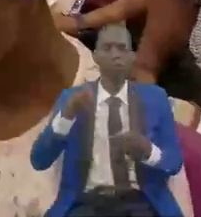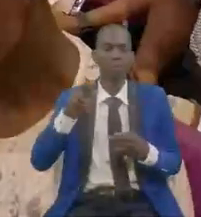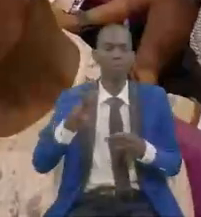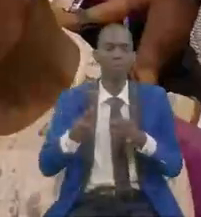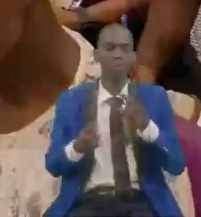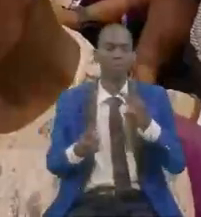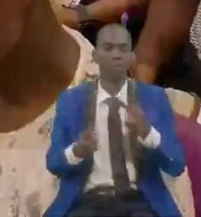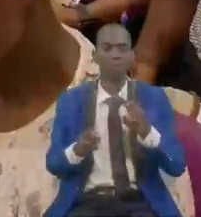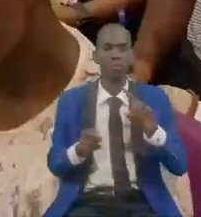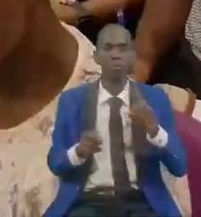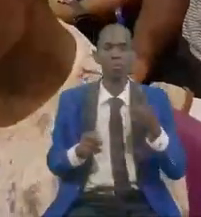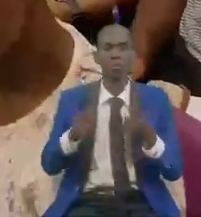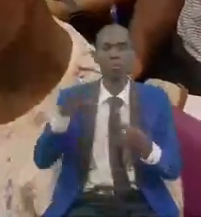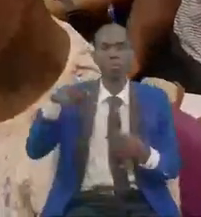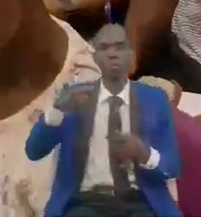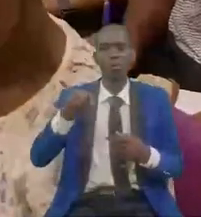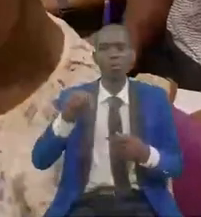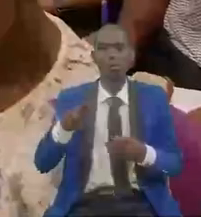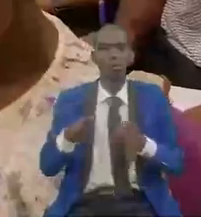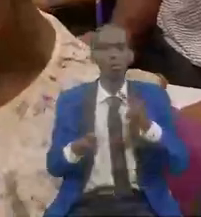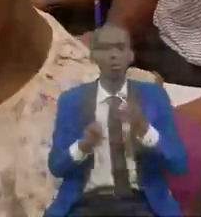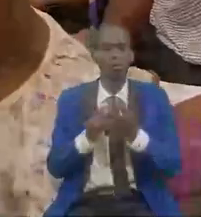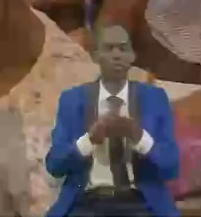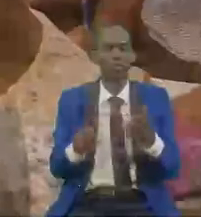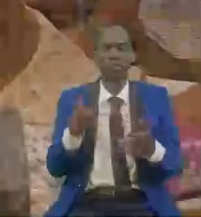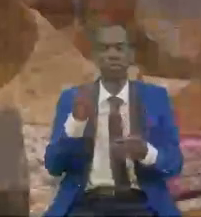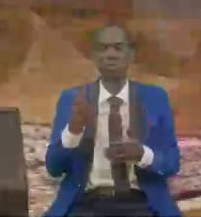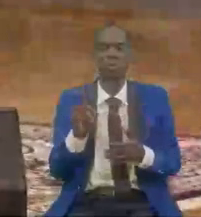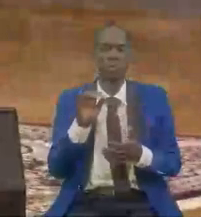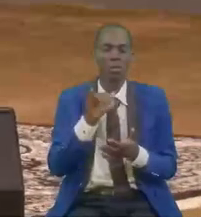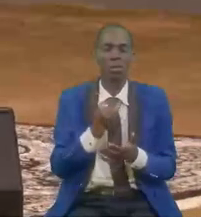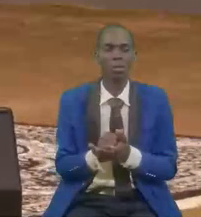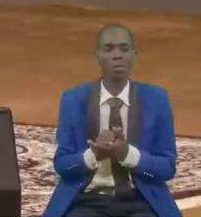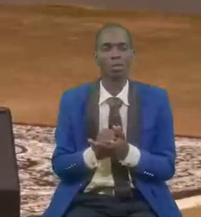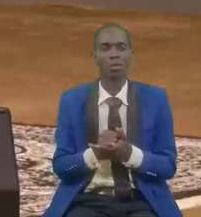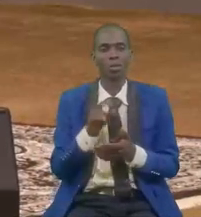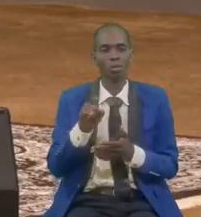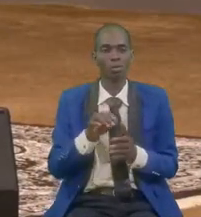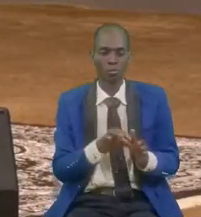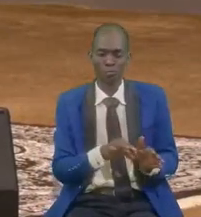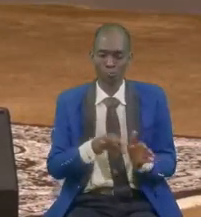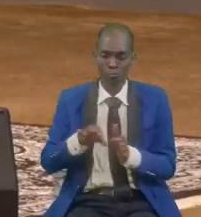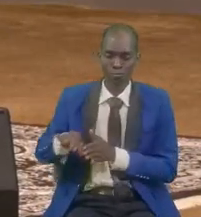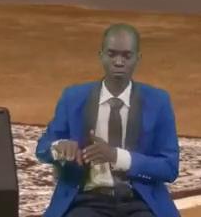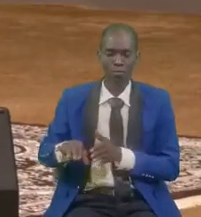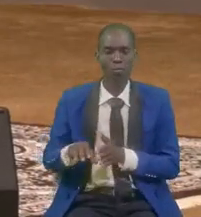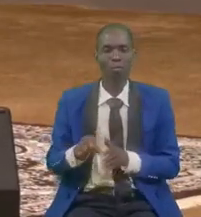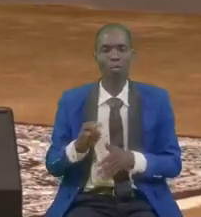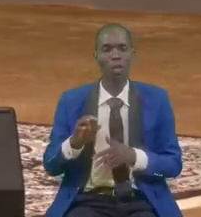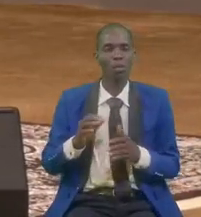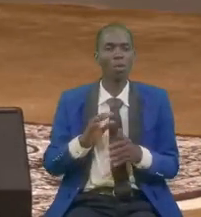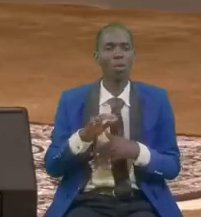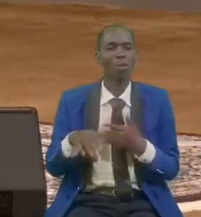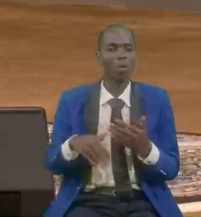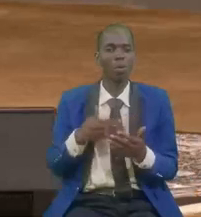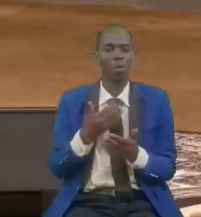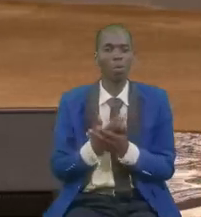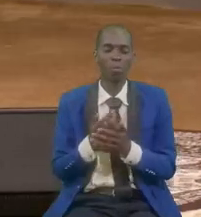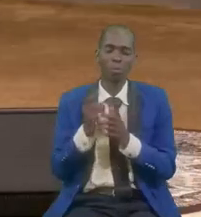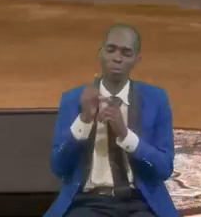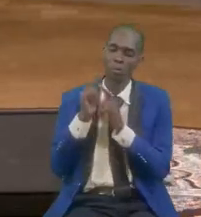verset 1. 1 Pierre 2, verset 1. Rejetant donc toute